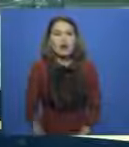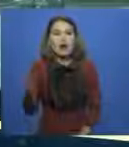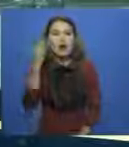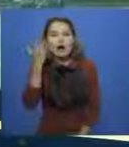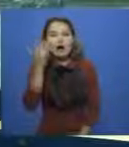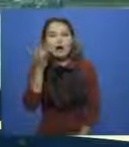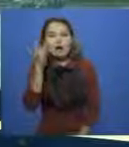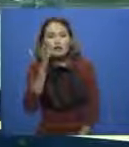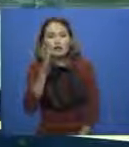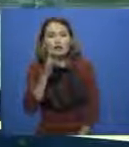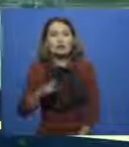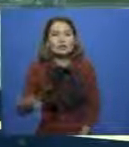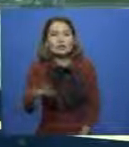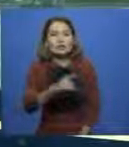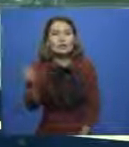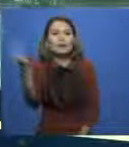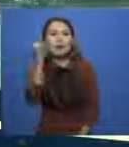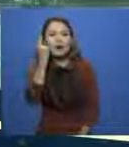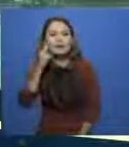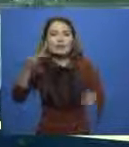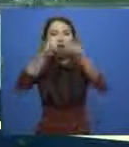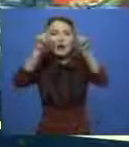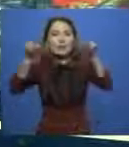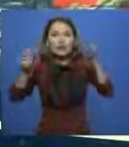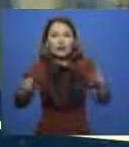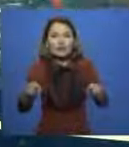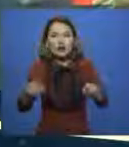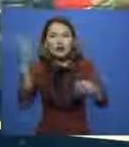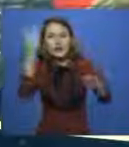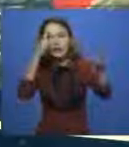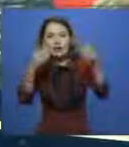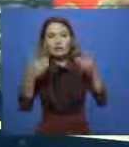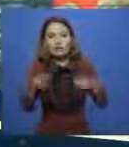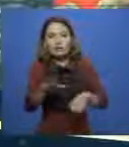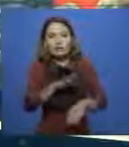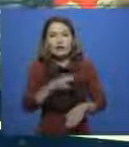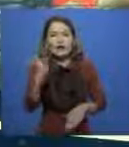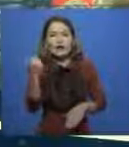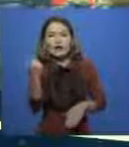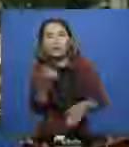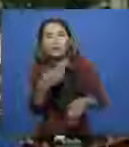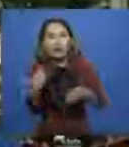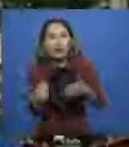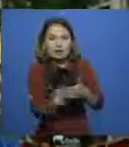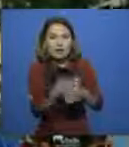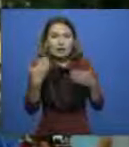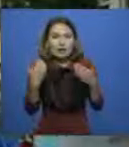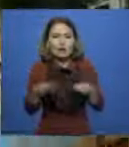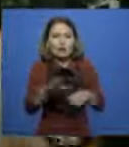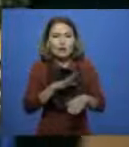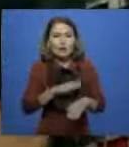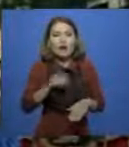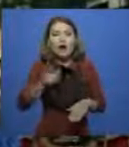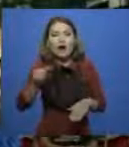Ақшта айфонның 6-шы моделін асыға күткен халық ішкен асын жерге қойға дайын. Смартфонның 2 аптадан кейін ғана сатылымға түсетіне қарамастан,